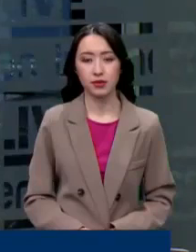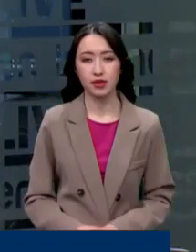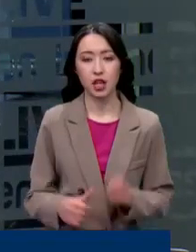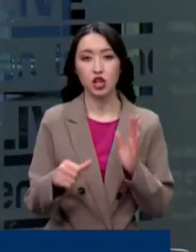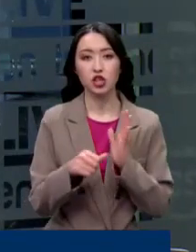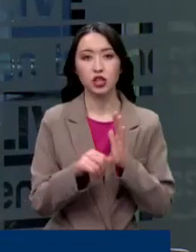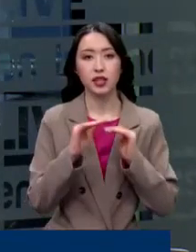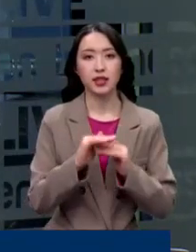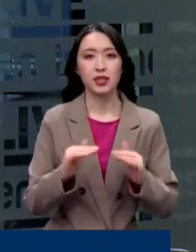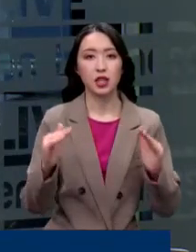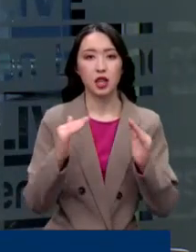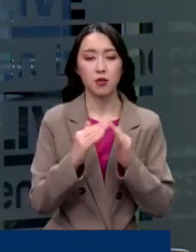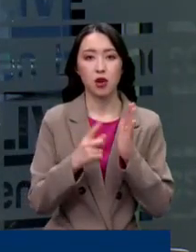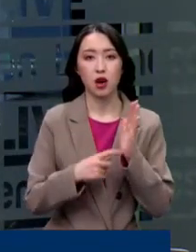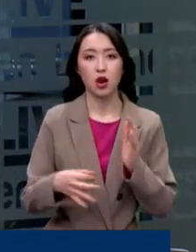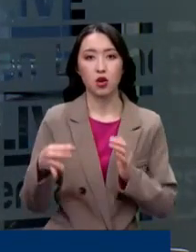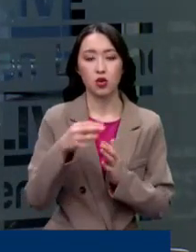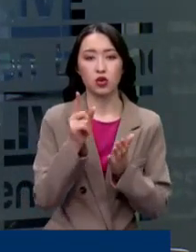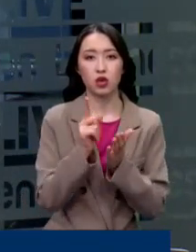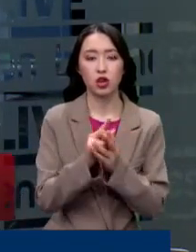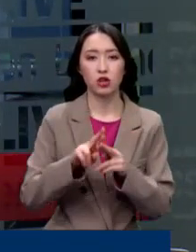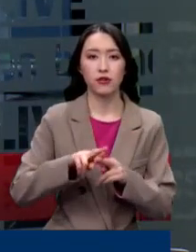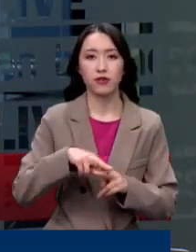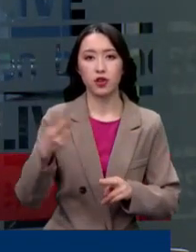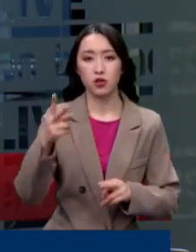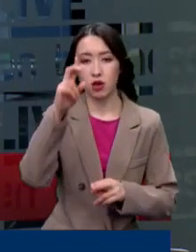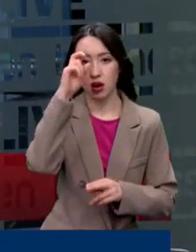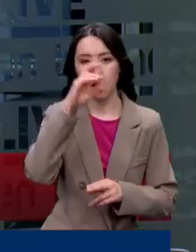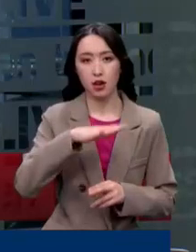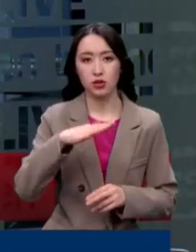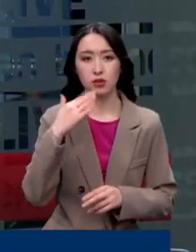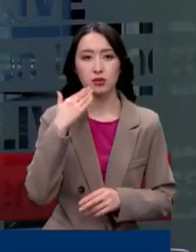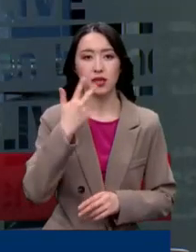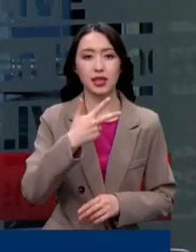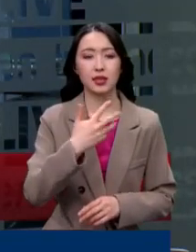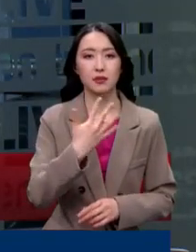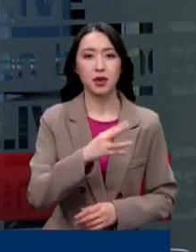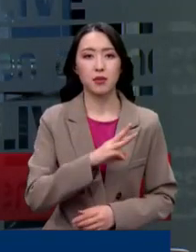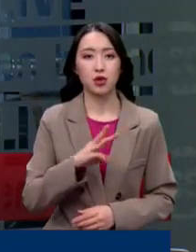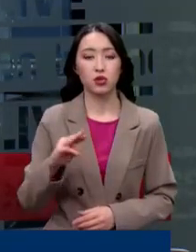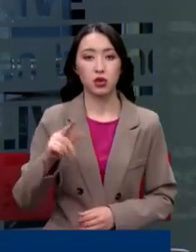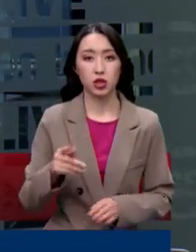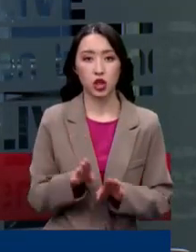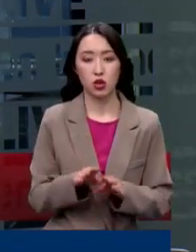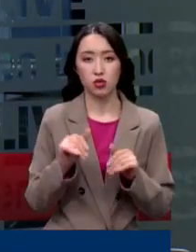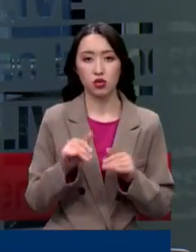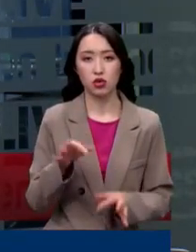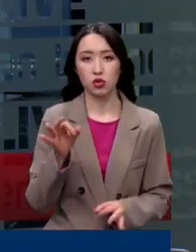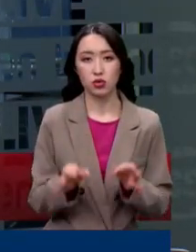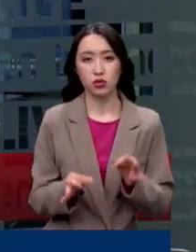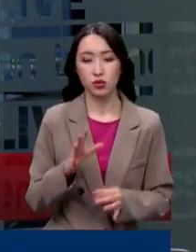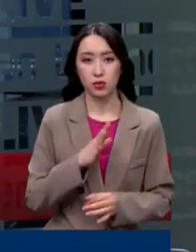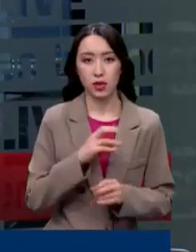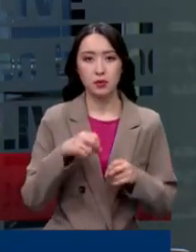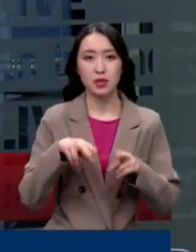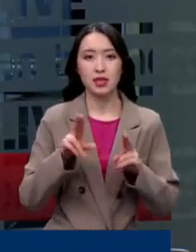Шесть детских домов в Карагандинской области должны вернуть государству порядка 35 миллионов тенге. Такое решение вынес суд. Специалисты